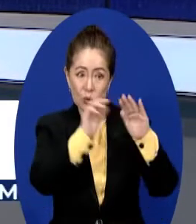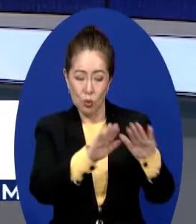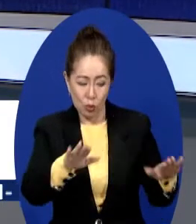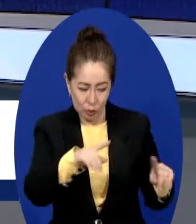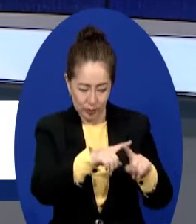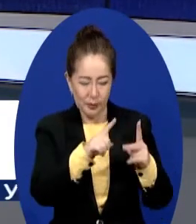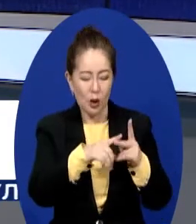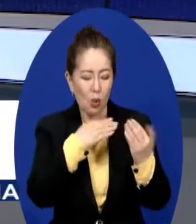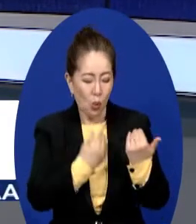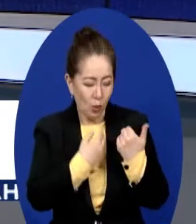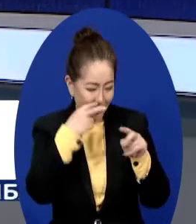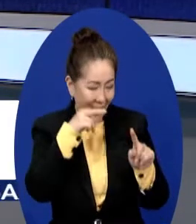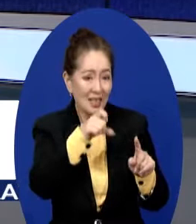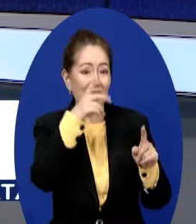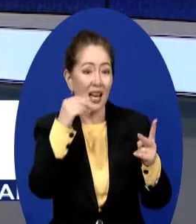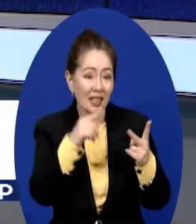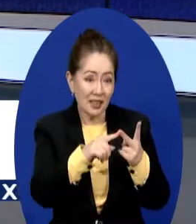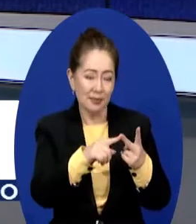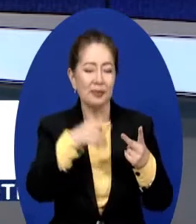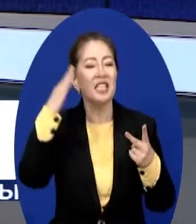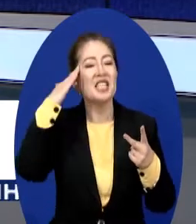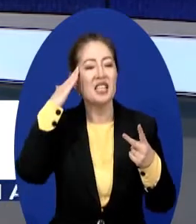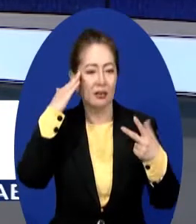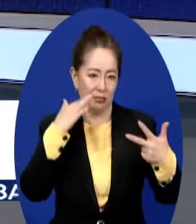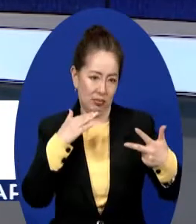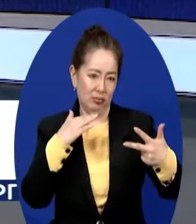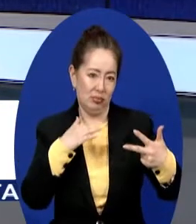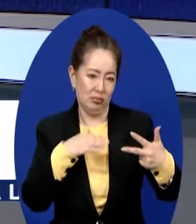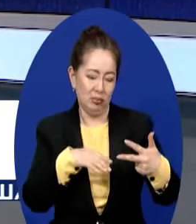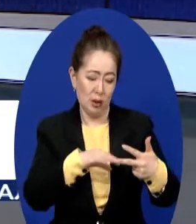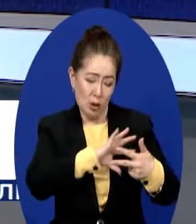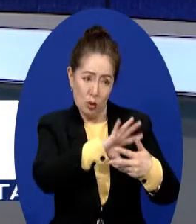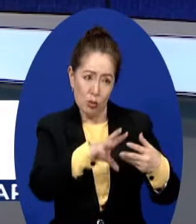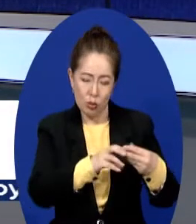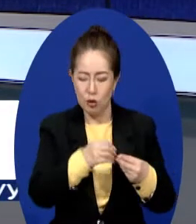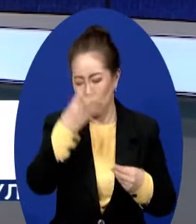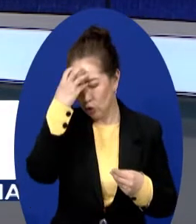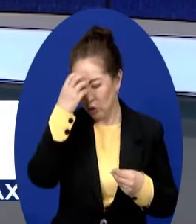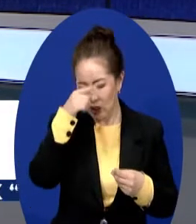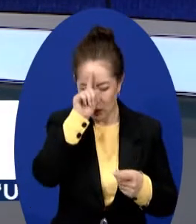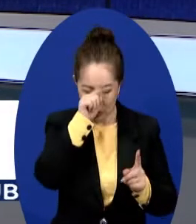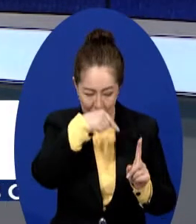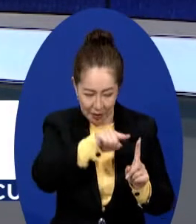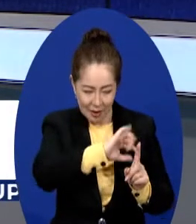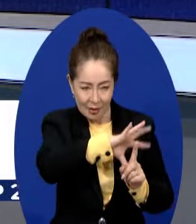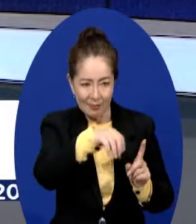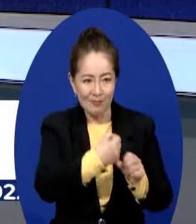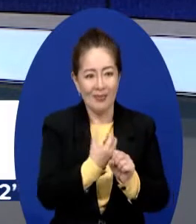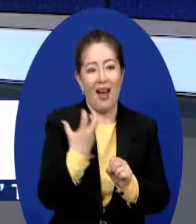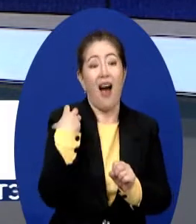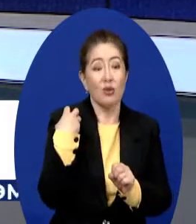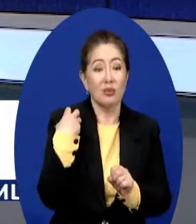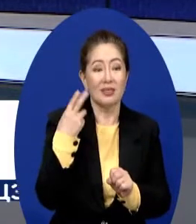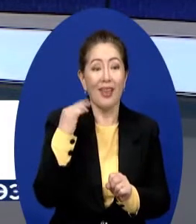ээж, цэргийн албан хаагч, за ийм байдлаар төр эрүүл мэндийн даатгалыг нь хариуцдаг иргэд байдаг. За өмнөх